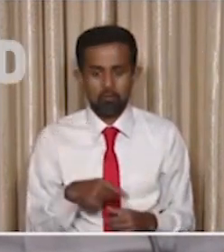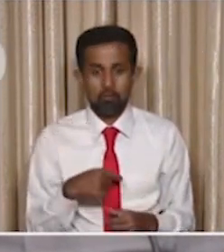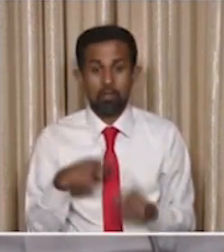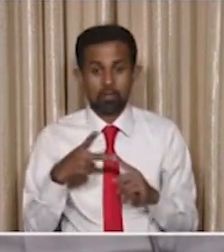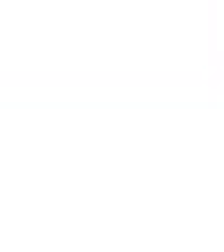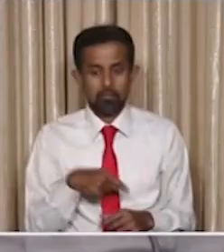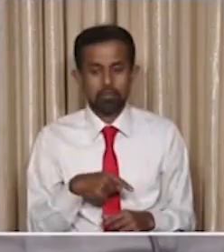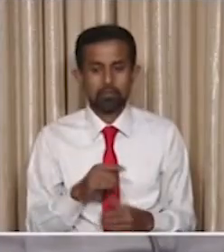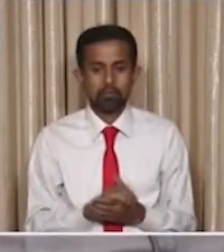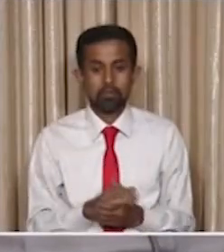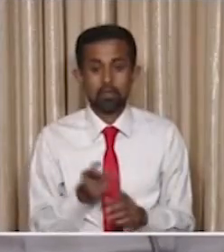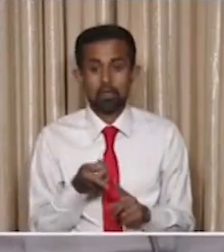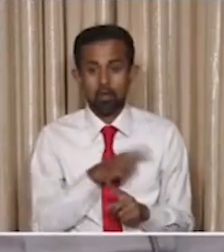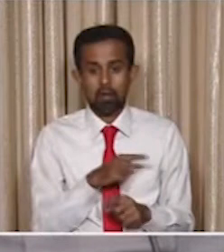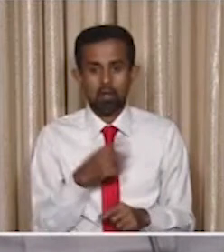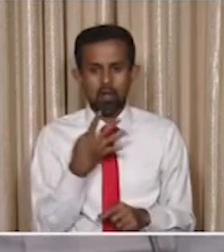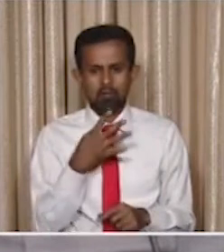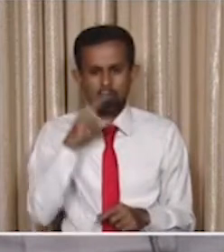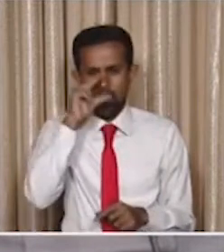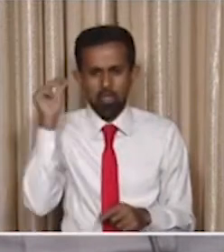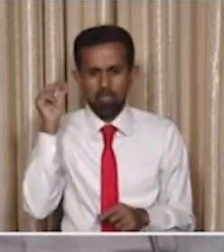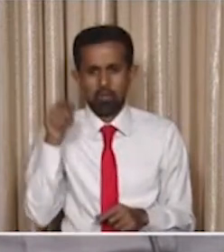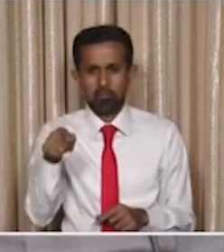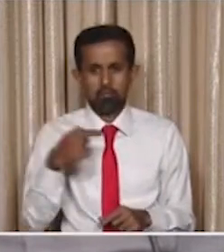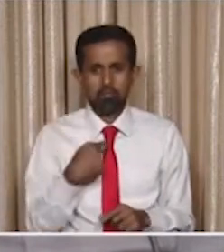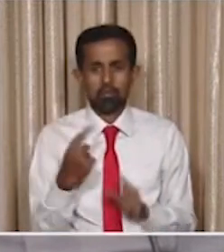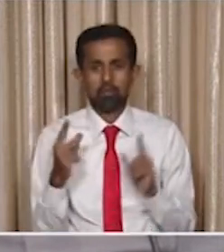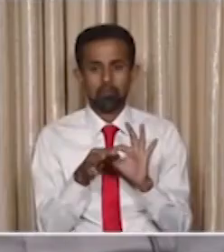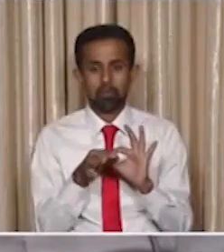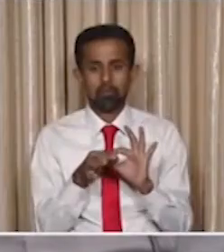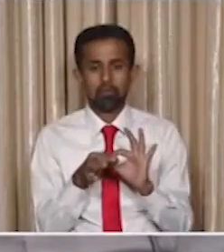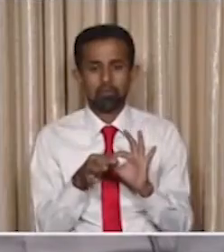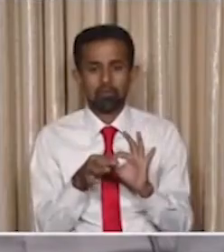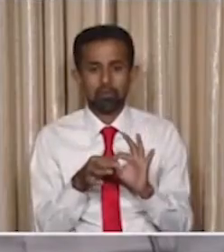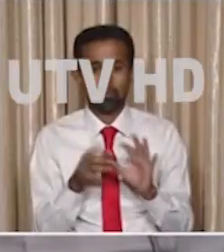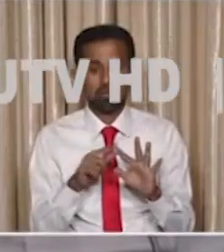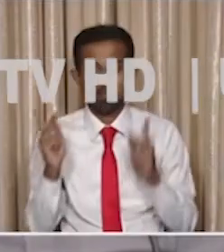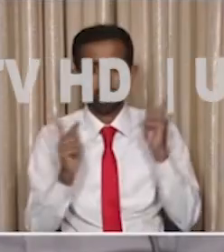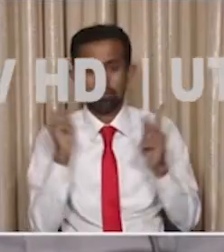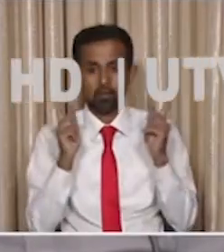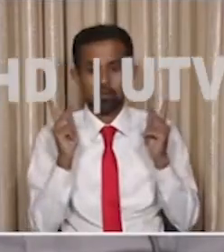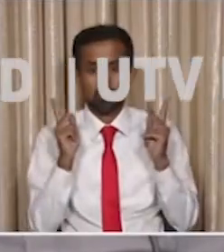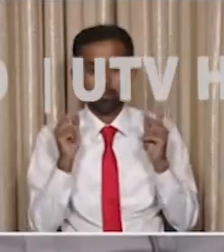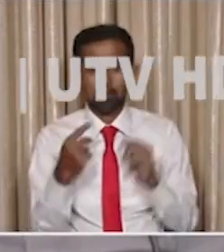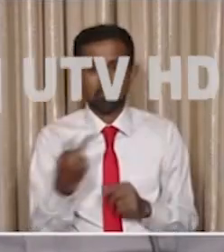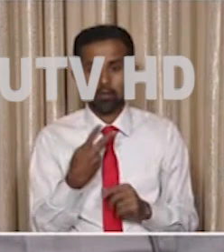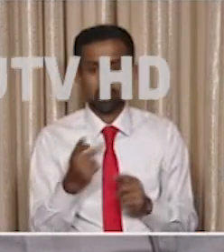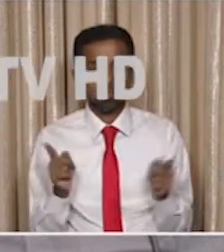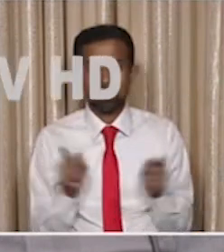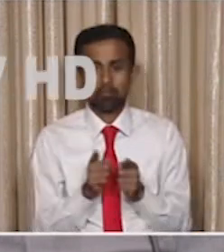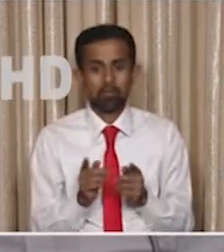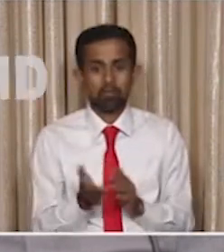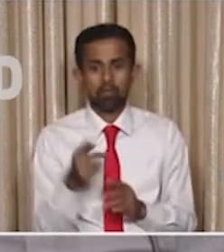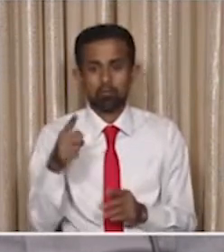දෙවෙනි දවසේ පස්වෙනිදාට කලින් දවස් 4 වෙනිදා රෑ ඉතරයි මෙතුමයි මායි හම්බන්දු වුණේ. මොකද අපි දෙන්න යුරෝපයේ සංචාරයක් කරාට අපි දෙන්න එකට නෙමෙයි ගියේ.